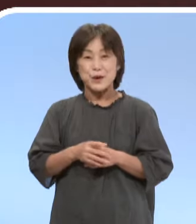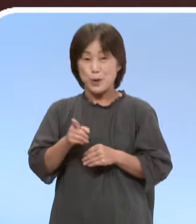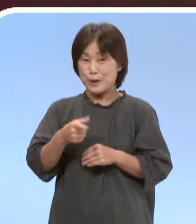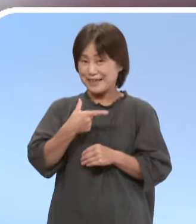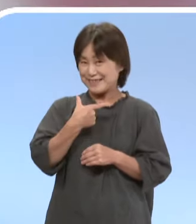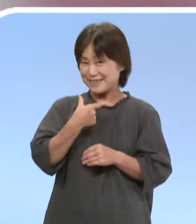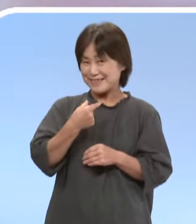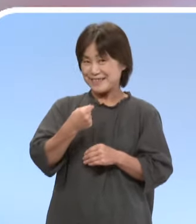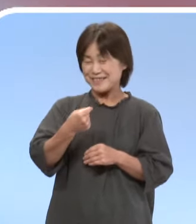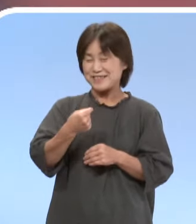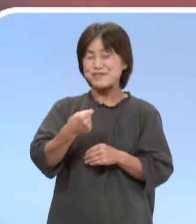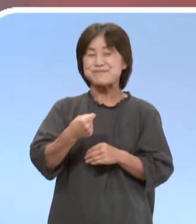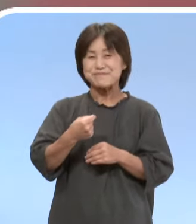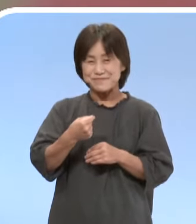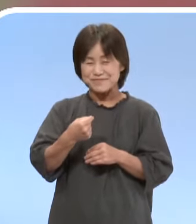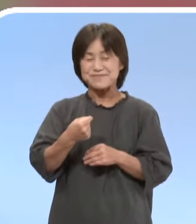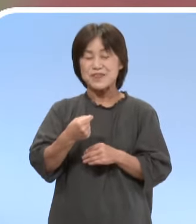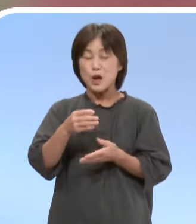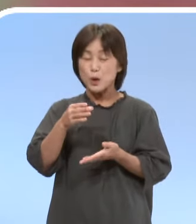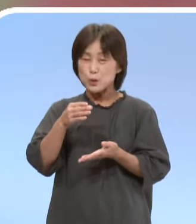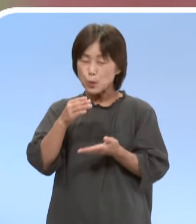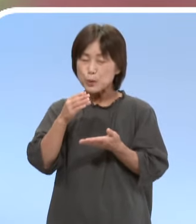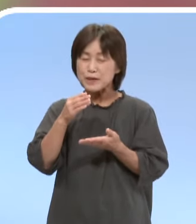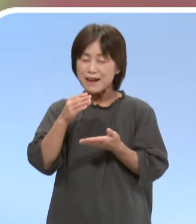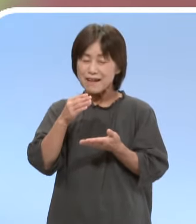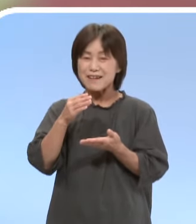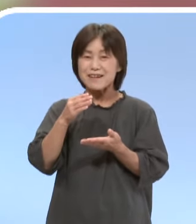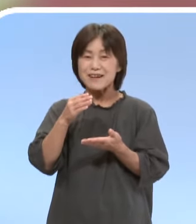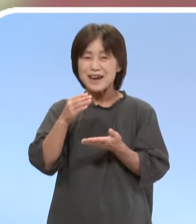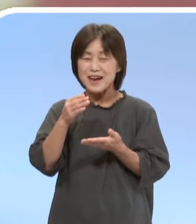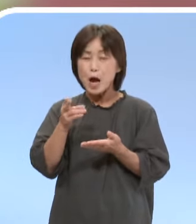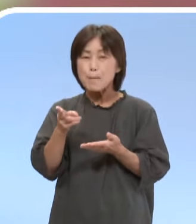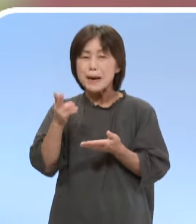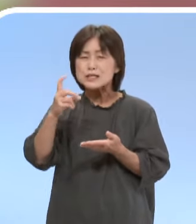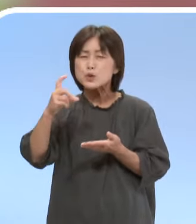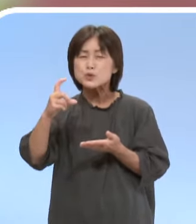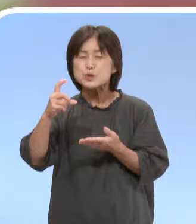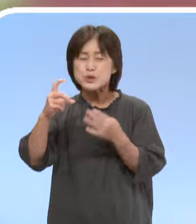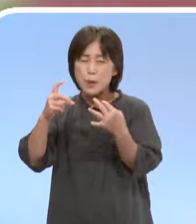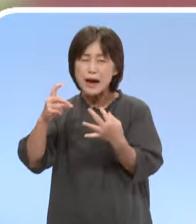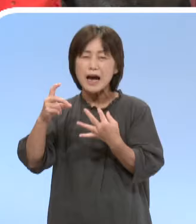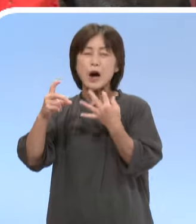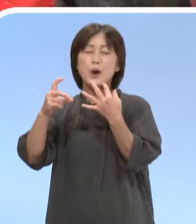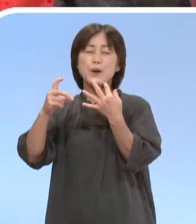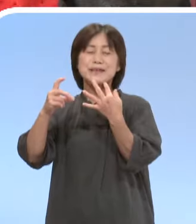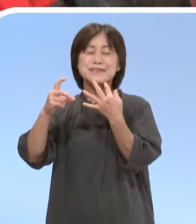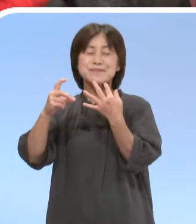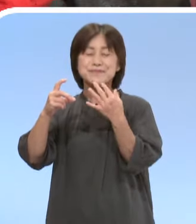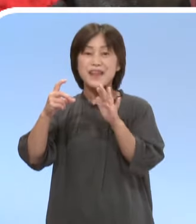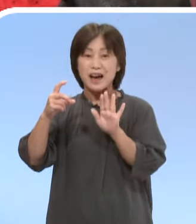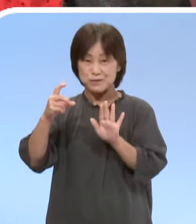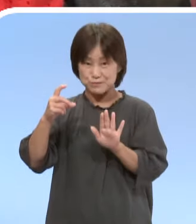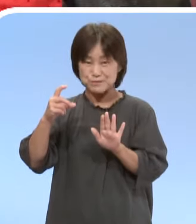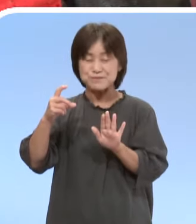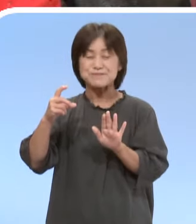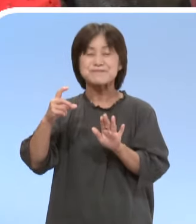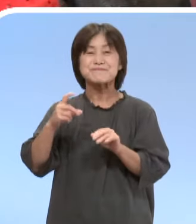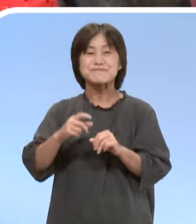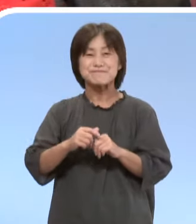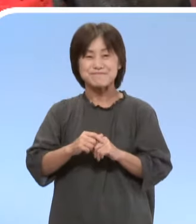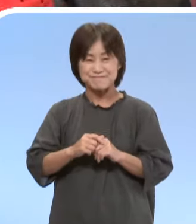めちゃくちゃ好きですねこれ。 あ、そうですか。 もうすごい飲んだ瞬間からあのパッションフルーツの香りがふわーっと、も